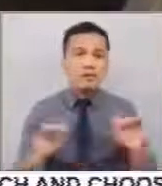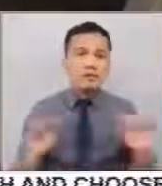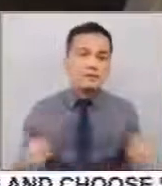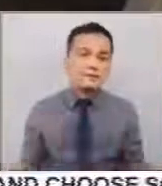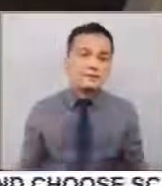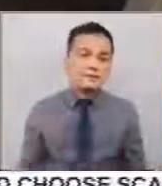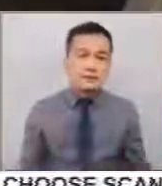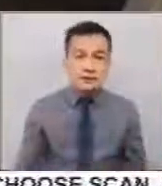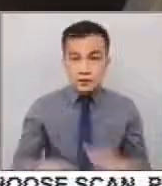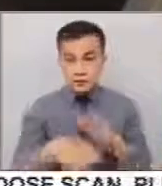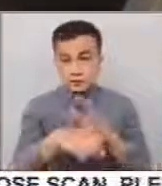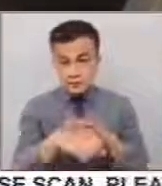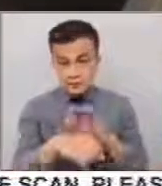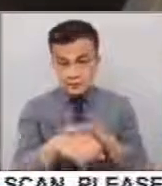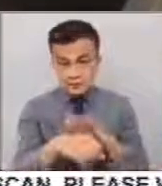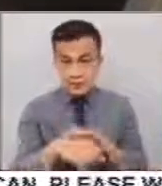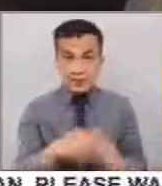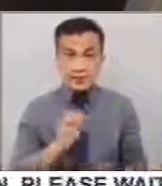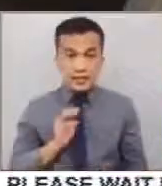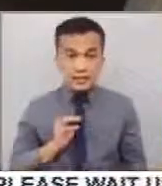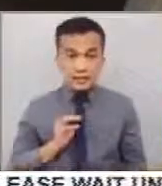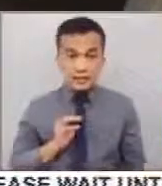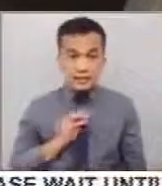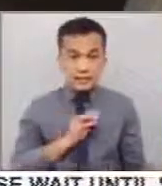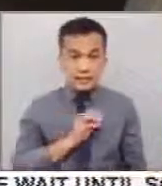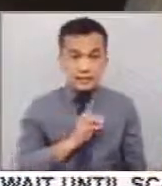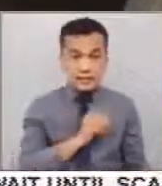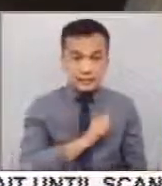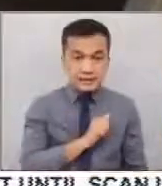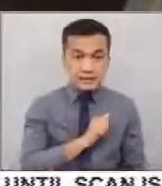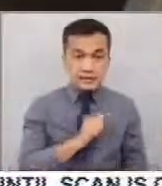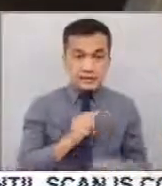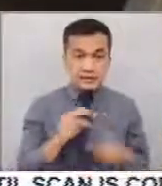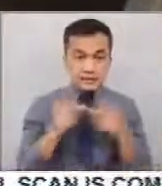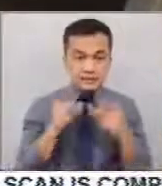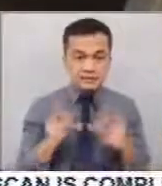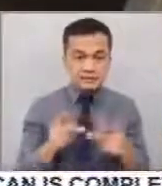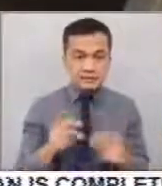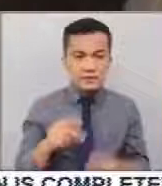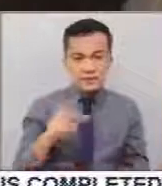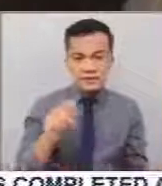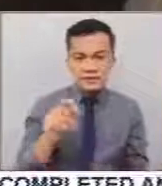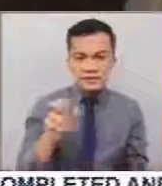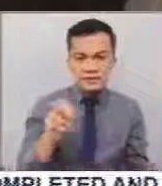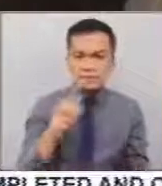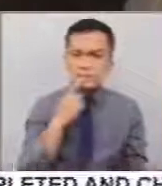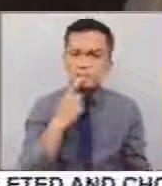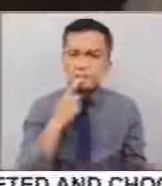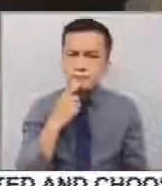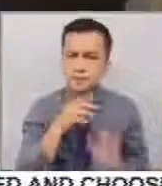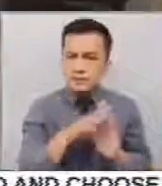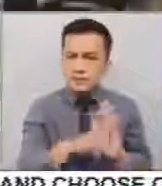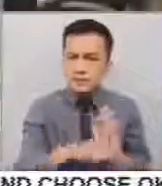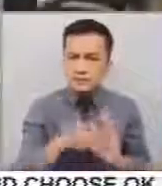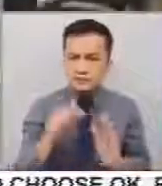paalala ang MMDA sa publiko. Si Karen Villanda sa detalye. Rise and shine,